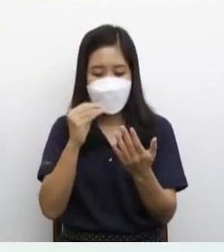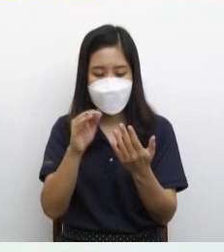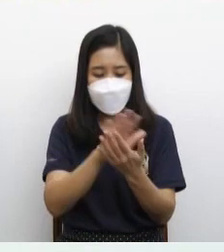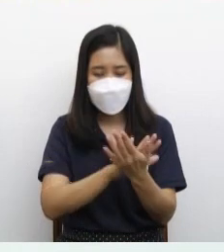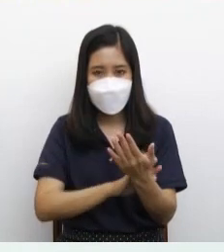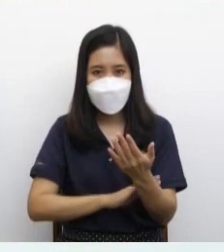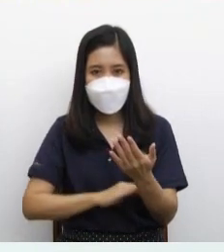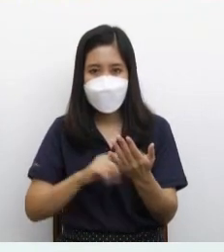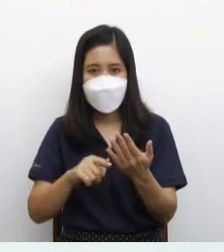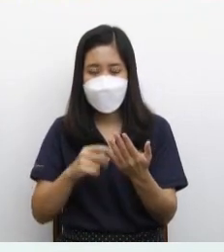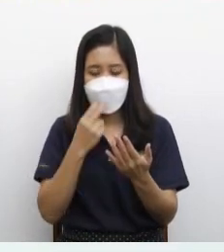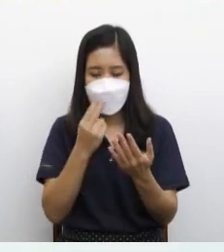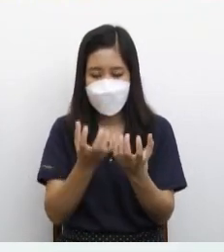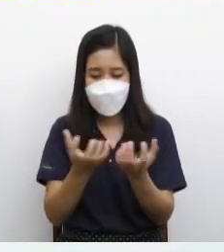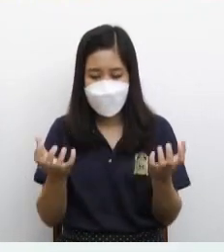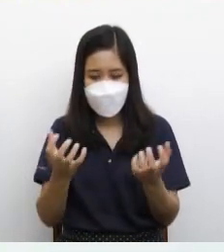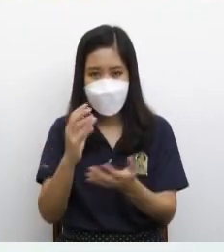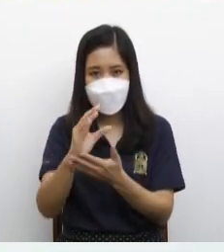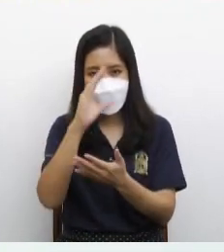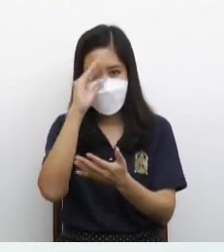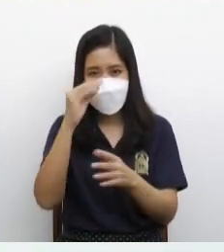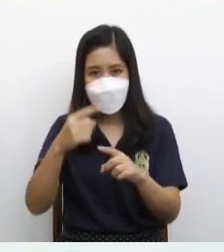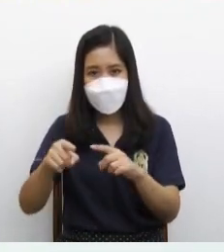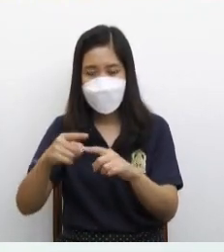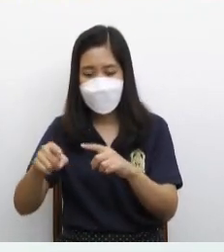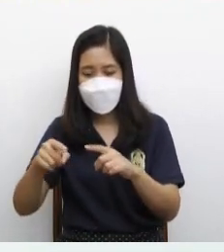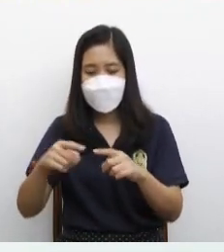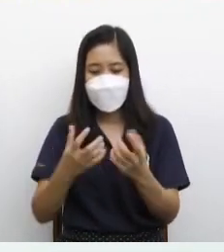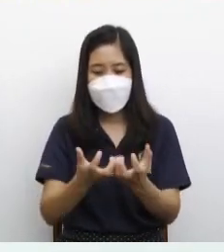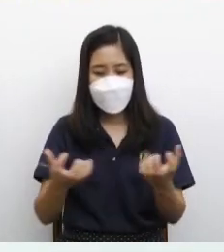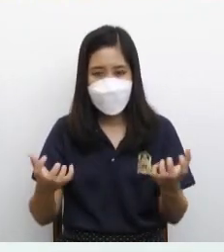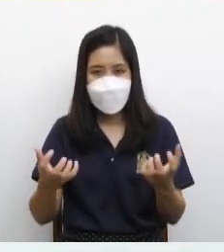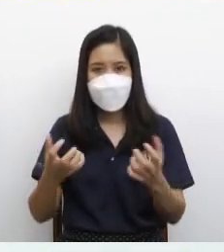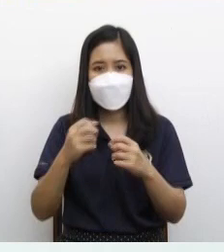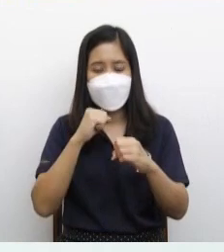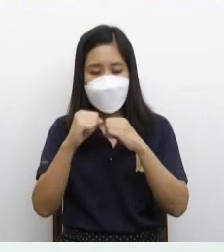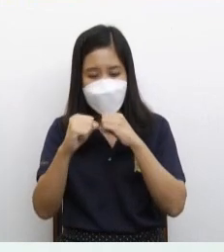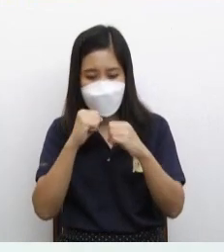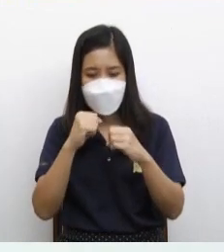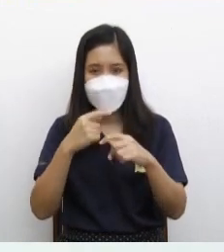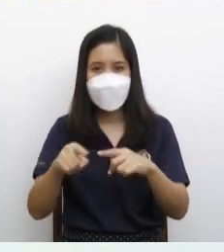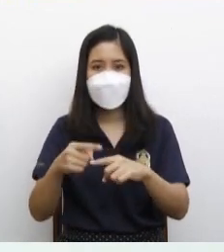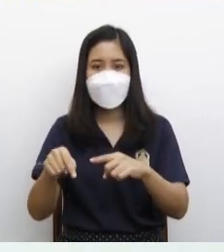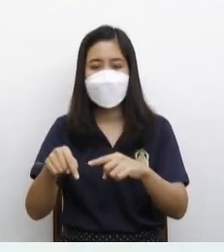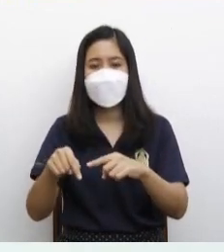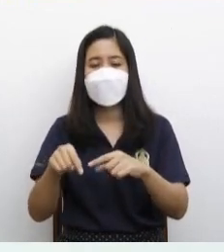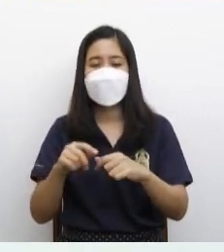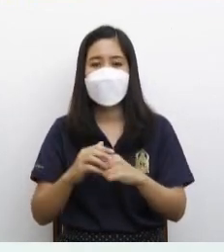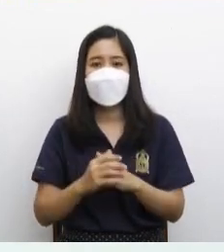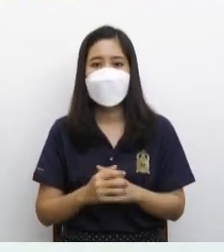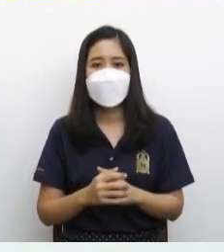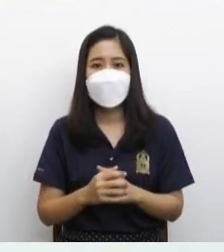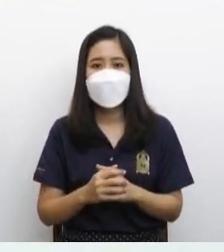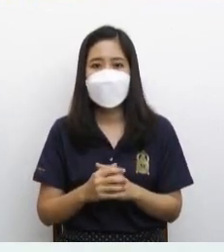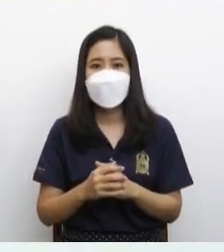โอกาสจากการขาดอุปกรณ์การเรียนมันขาดเรื่องอาหารการกินรวมไปถึงอาการขาดโอกาสใน